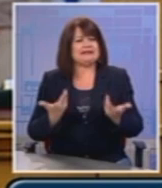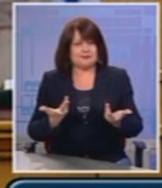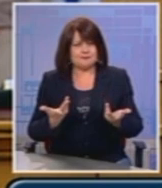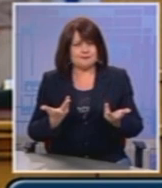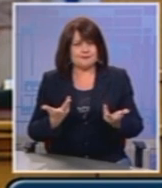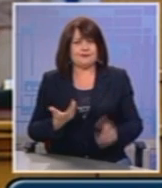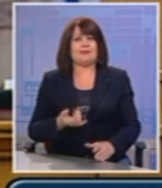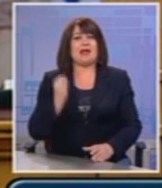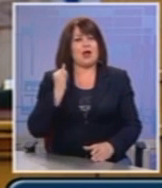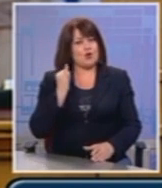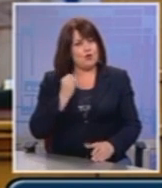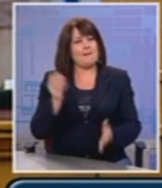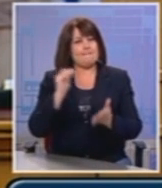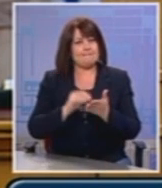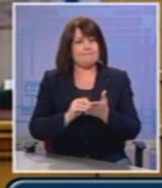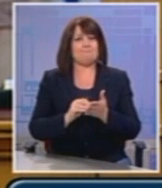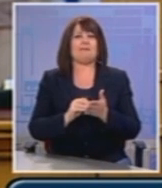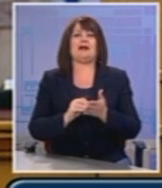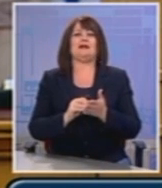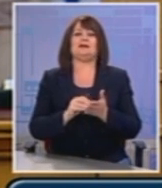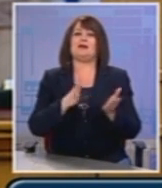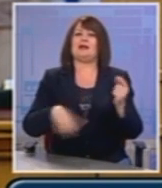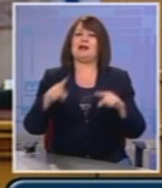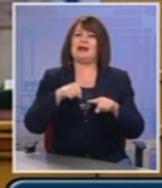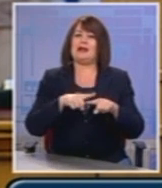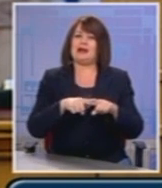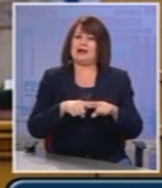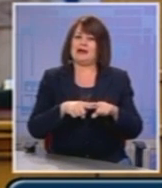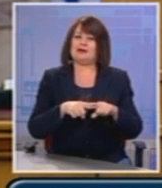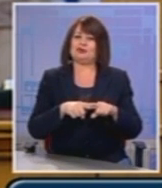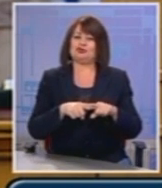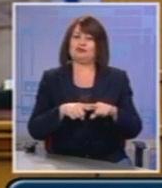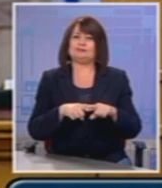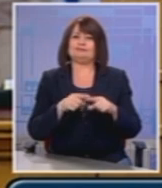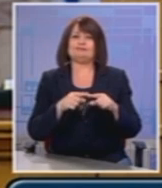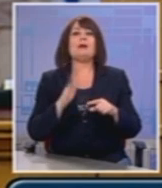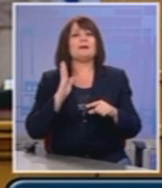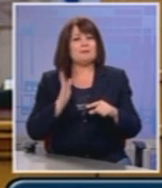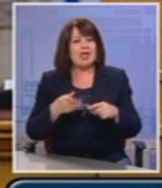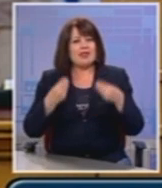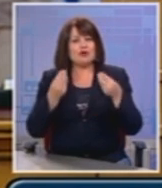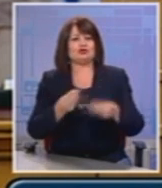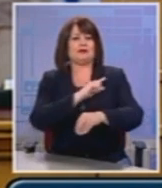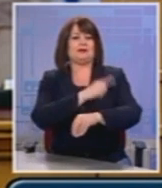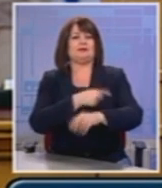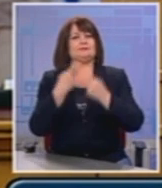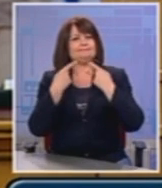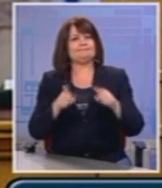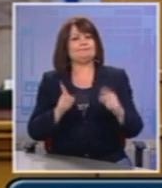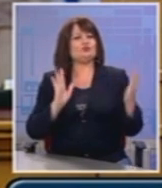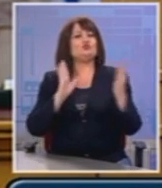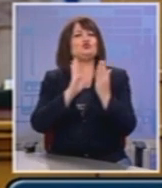ότι ακόμη μια φορά ο ελληνικός λαός άνοιξε την δυνατότητα διαφορετικής